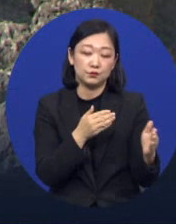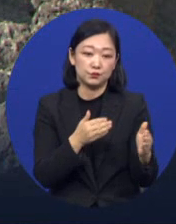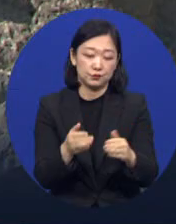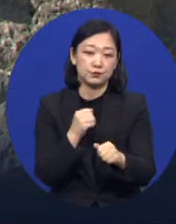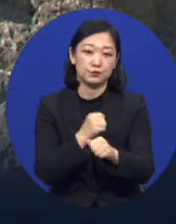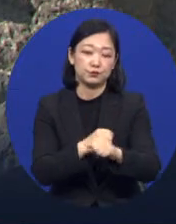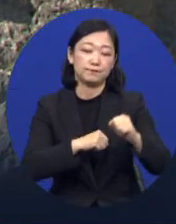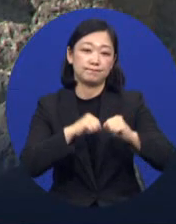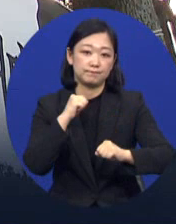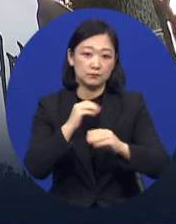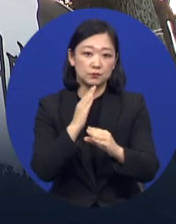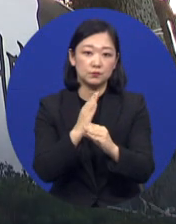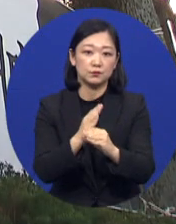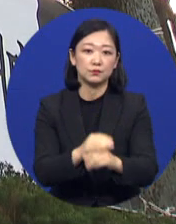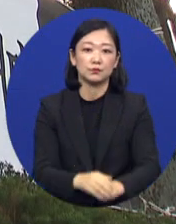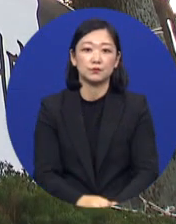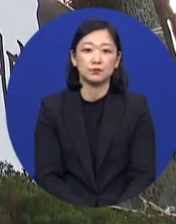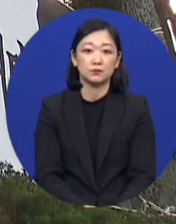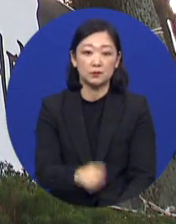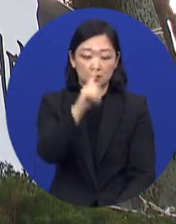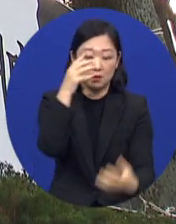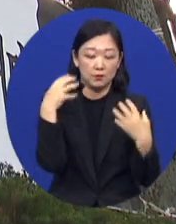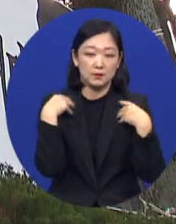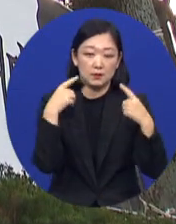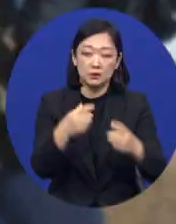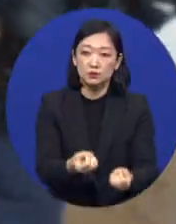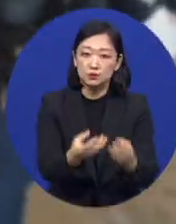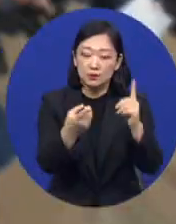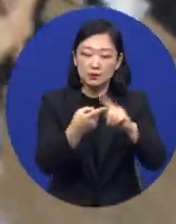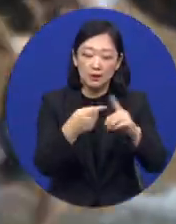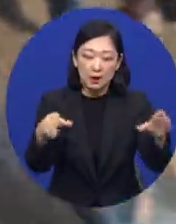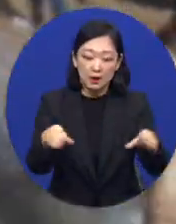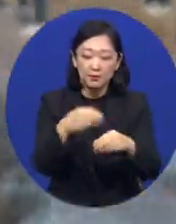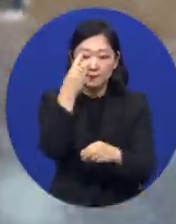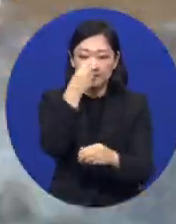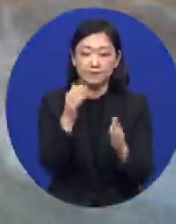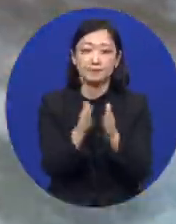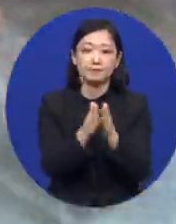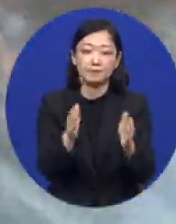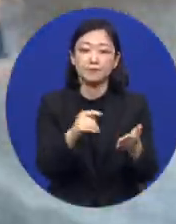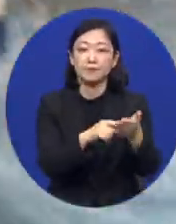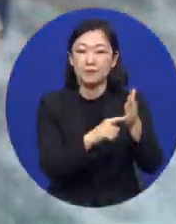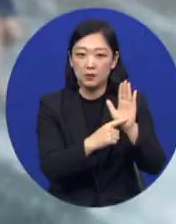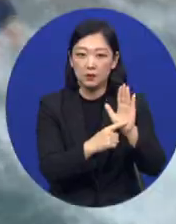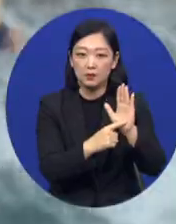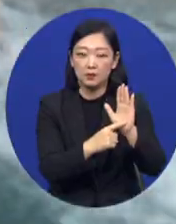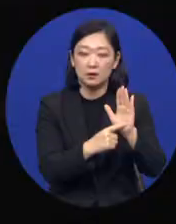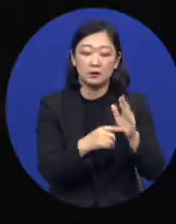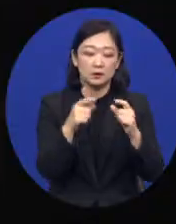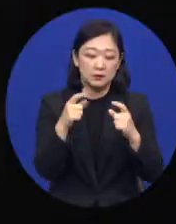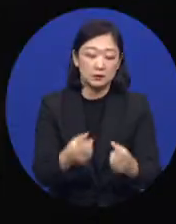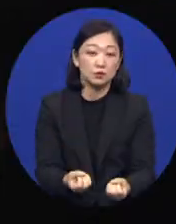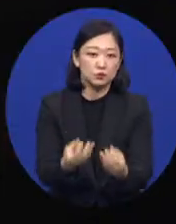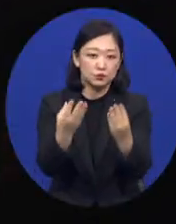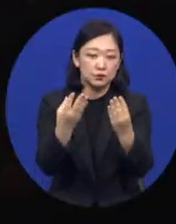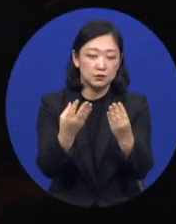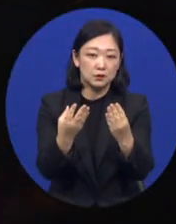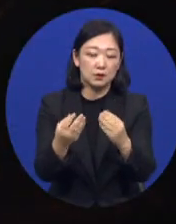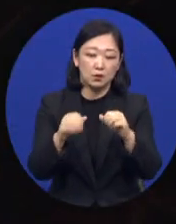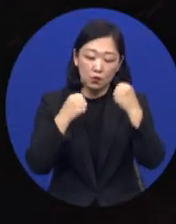안전 조치하고요. 정부가 지역 축제에 대한 합동 점검을 실시하겠다고 밝힌 가운데 지역 축제와